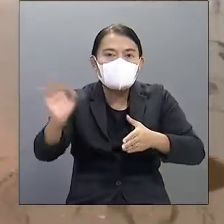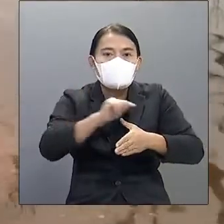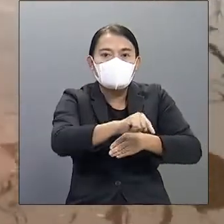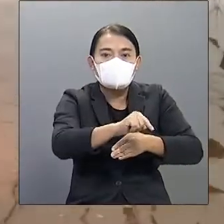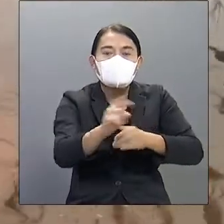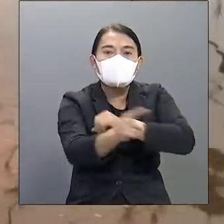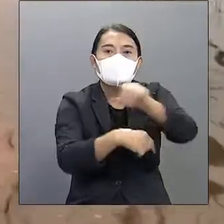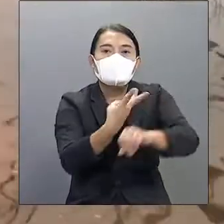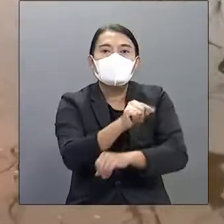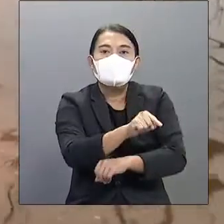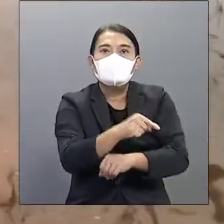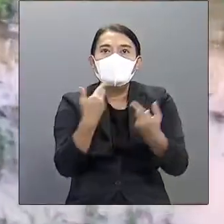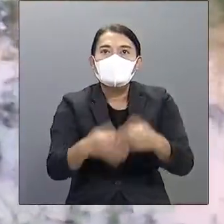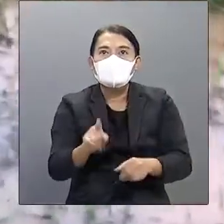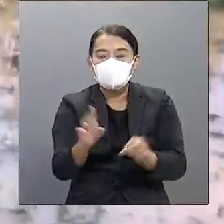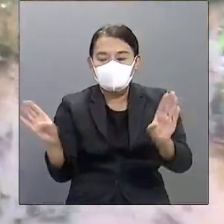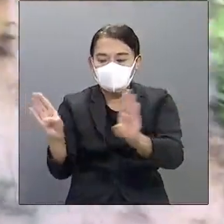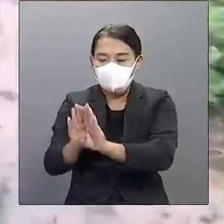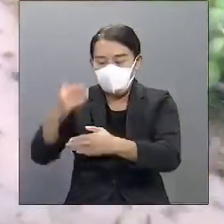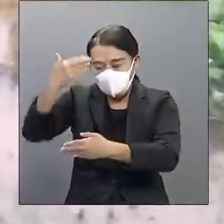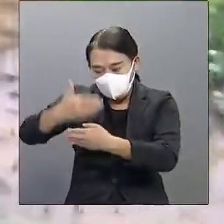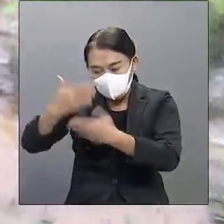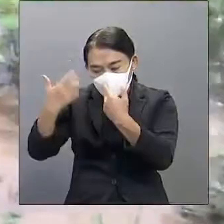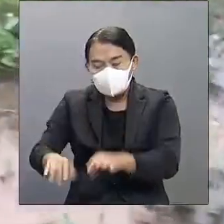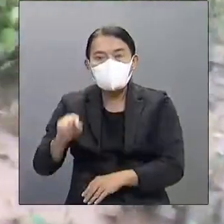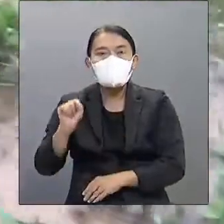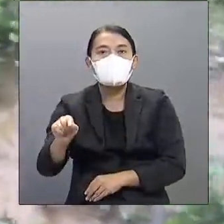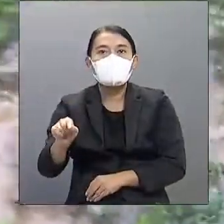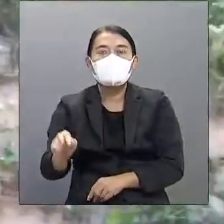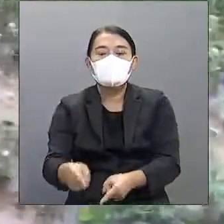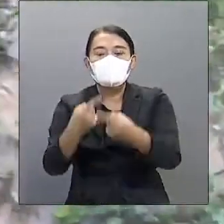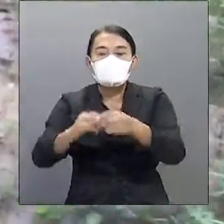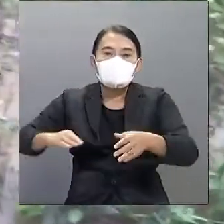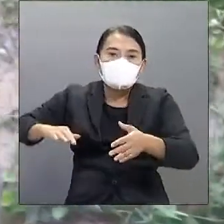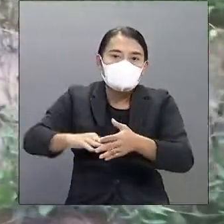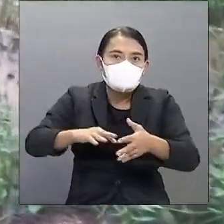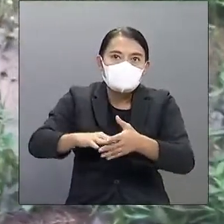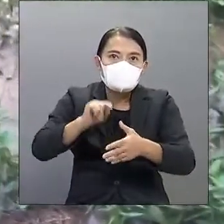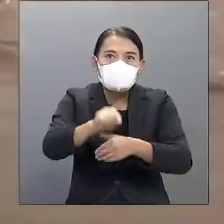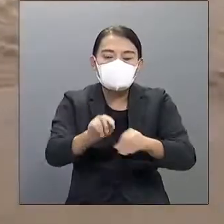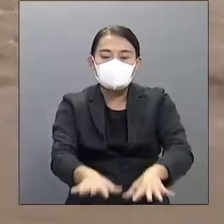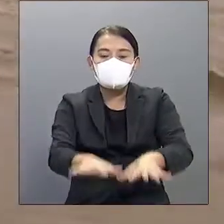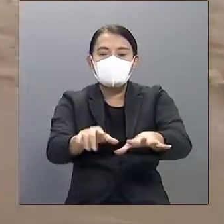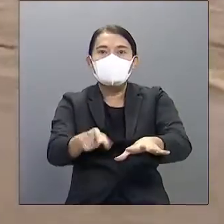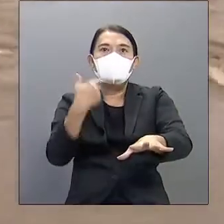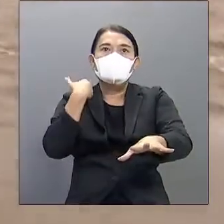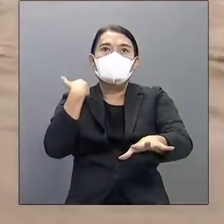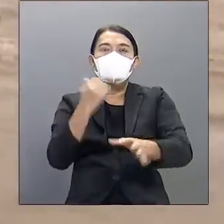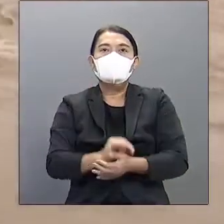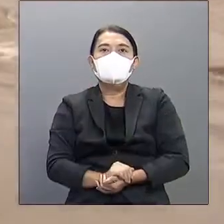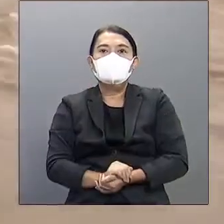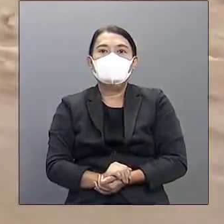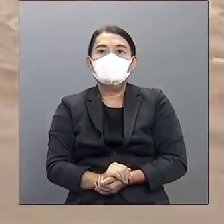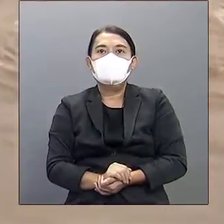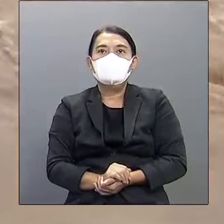เธอแม้ชาวบ้านจะปิดประตูระบายน้ำเอาไว้แล้วแต่ก็ต้านทานกระแสน้ำไม่ได้ค่ะไปดูภาคเหนือ